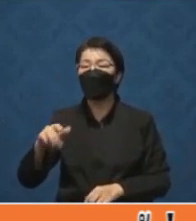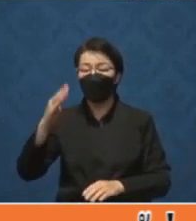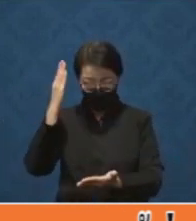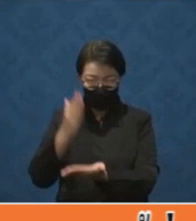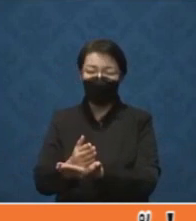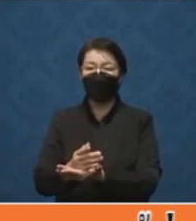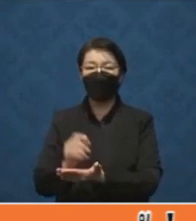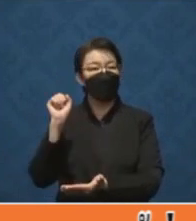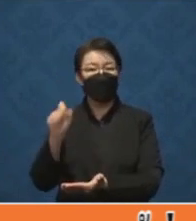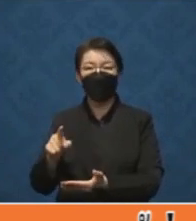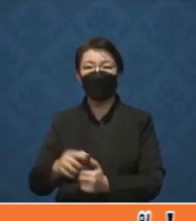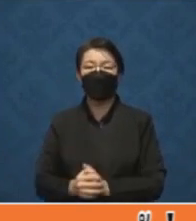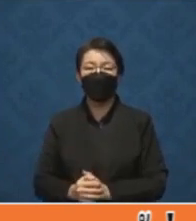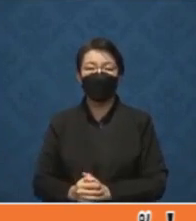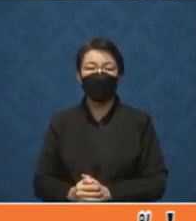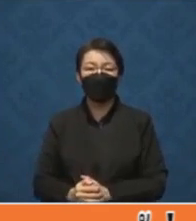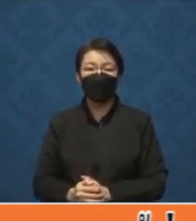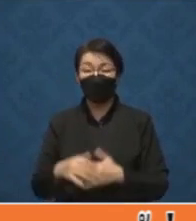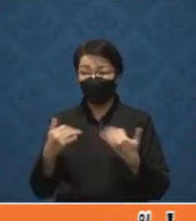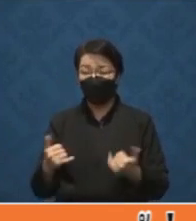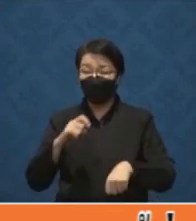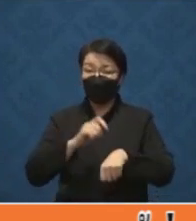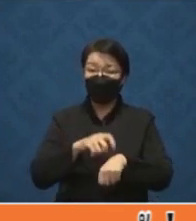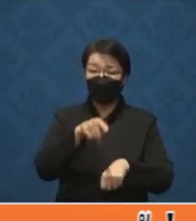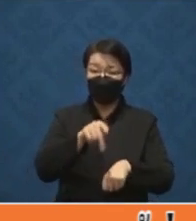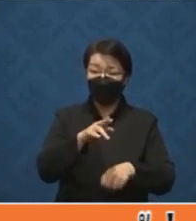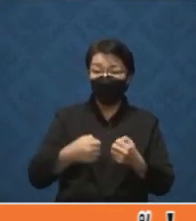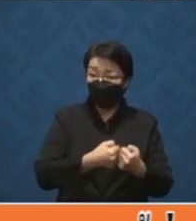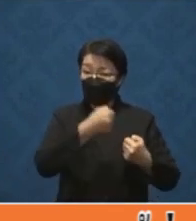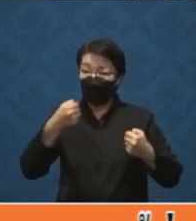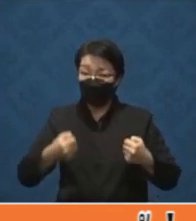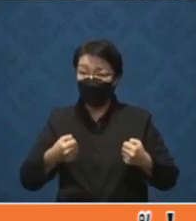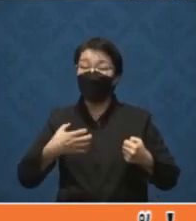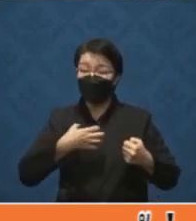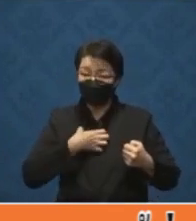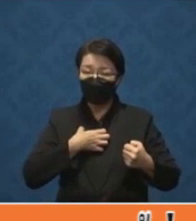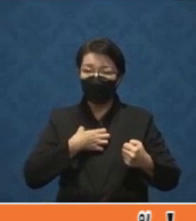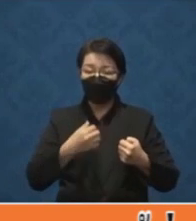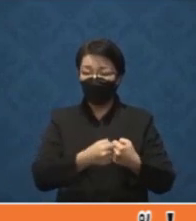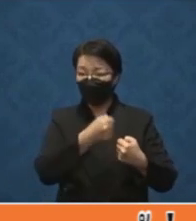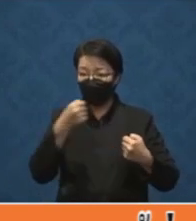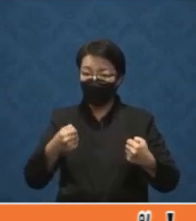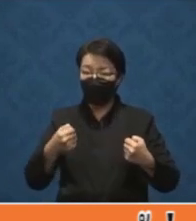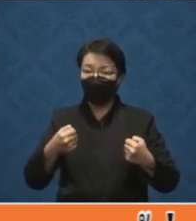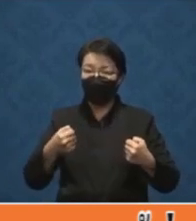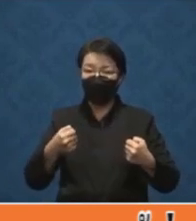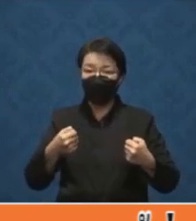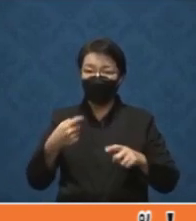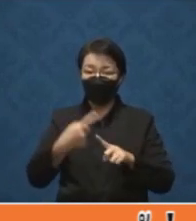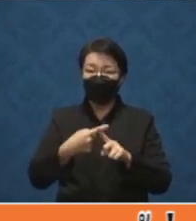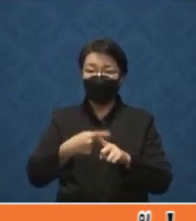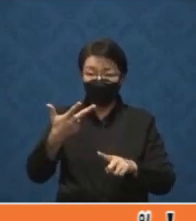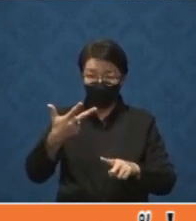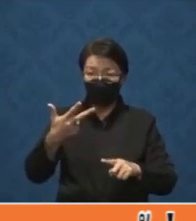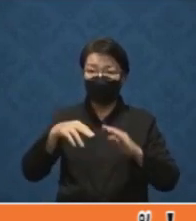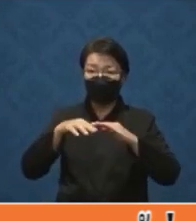งทันทีนอกจากนี้การขยายระยะเวลาประกาศสถานการณ์ฉุกเฉินจากเดิมที่ขยายได้คราวละสูง